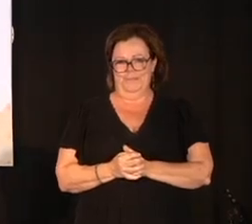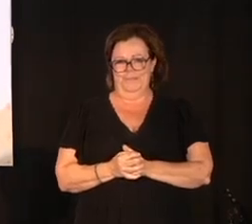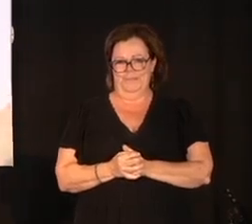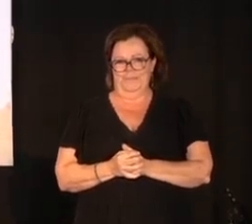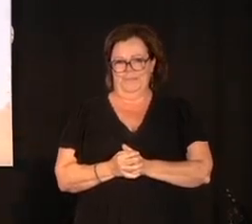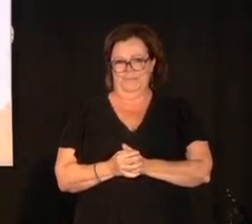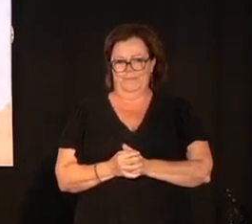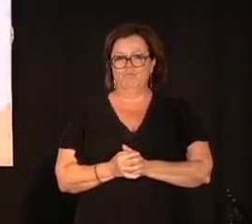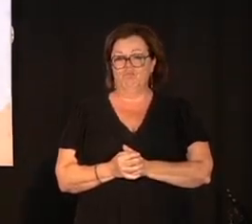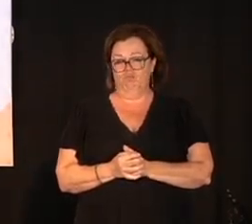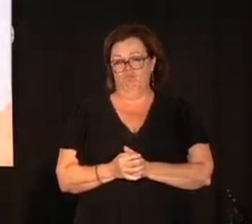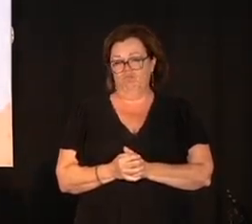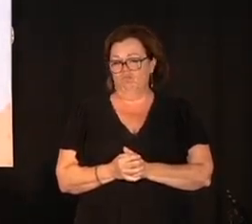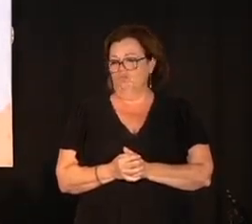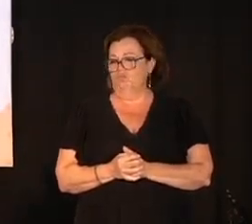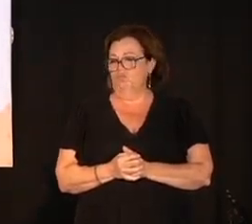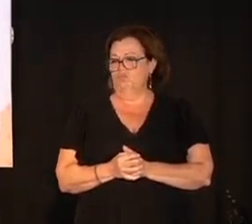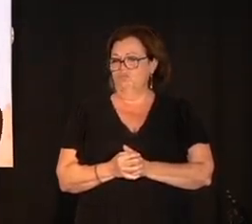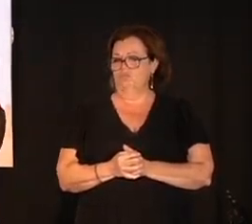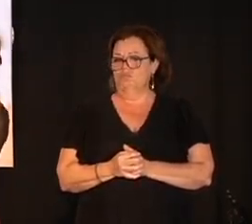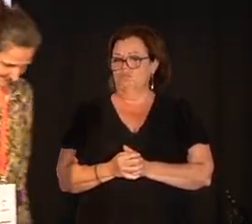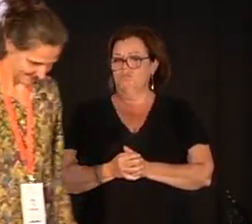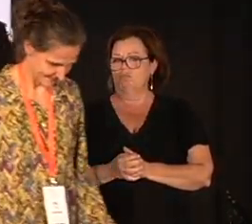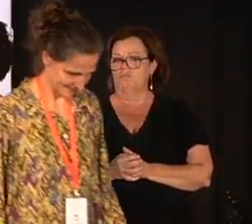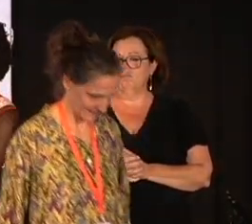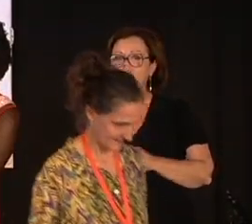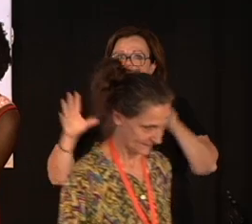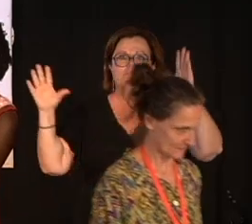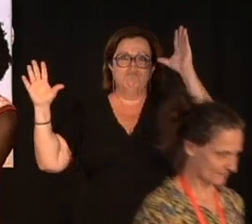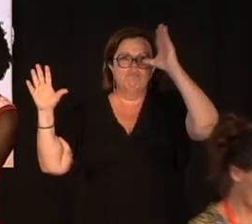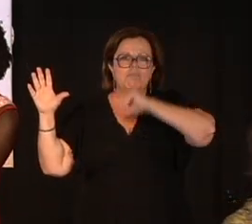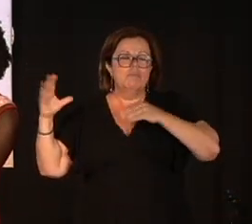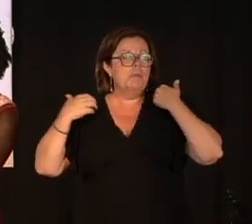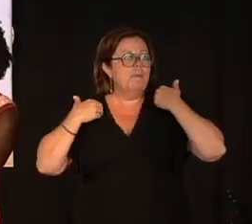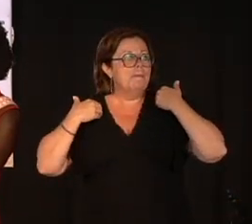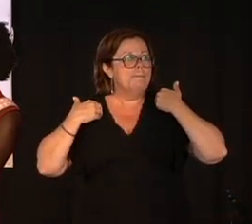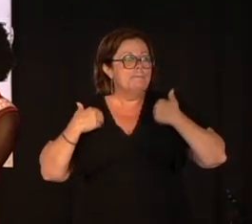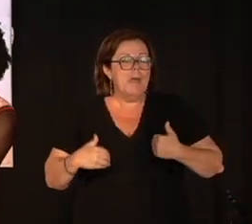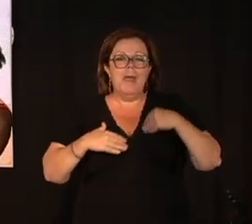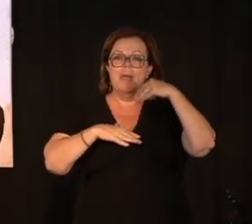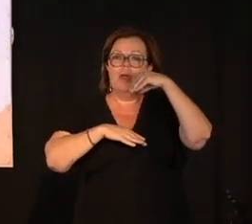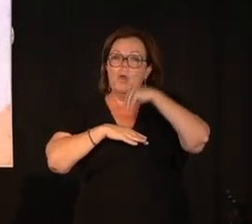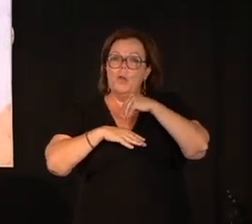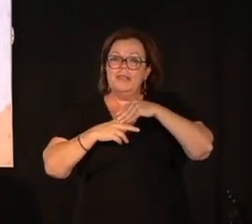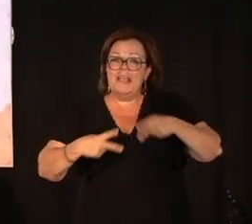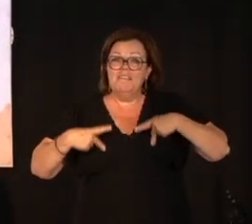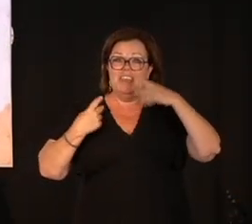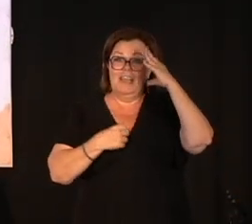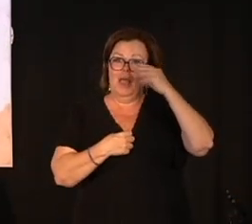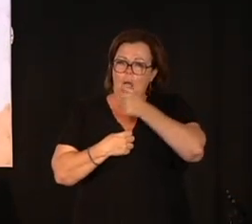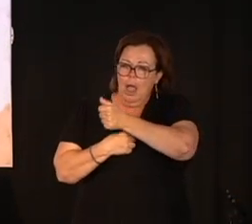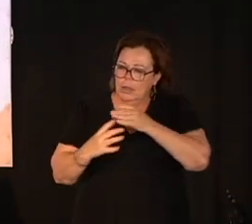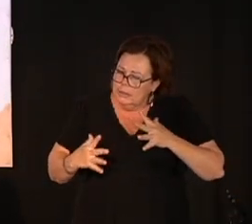Merci beaucoup. Edith, qui est aussi membre du Conseil marseillais de la vie étudiante et qui est une étudiante extrêmement engagée sur les questions